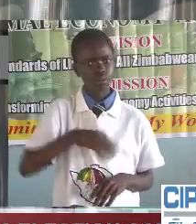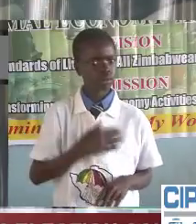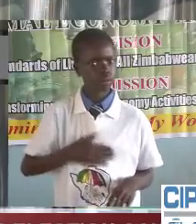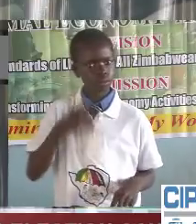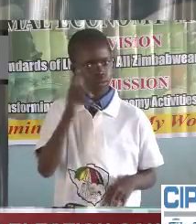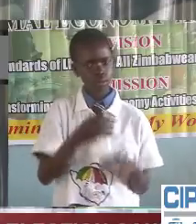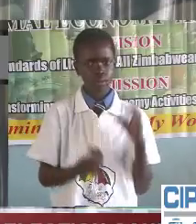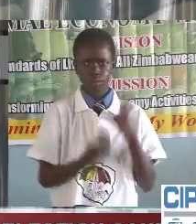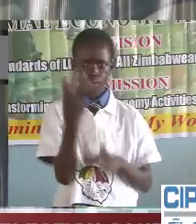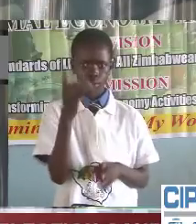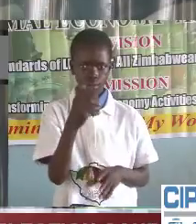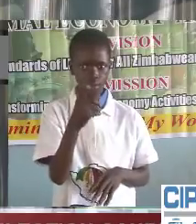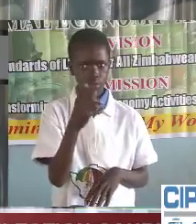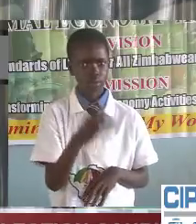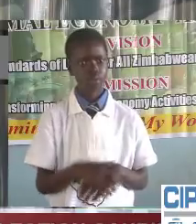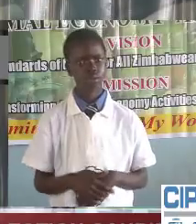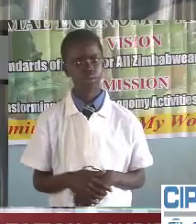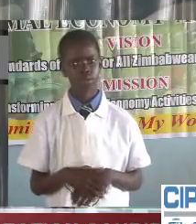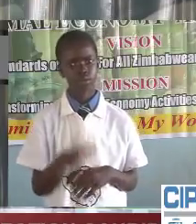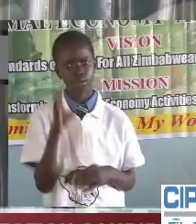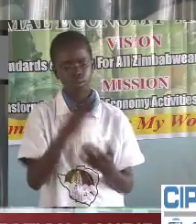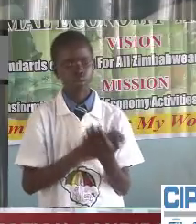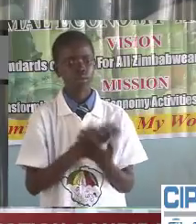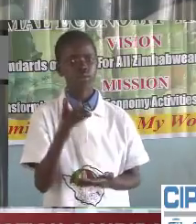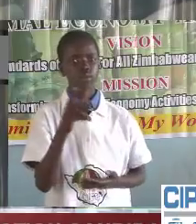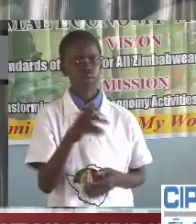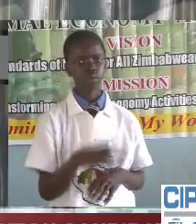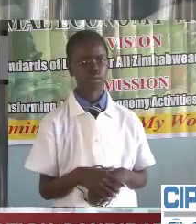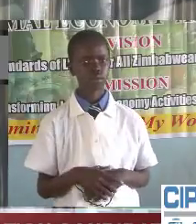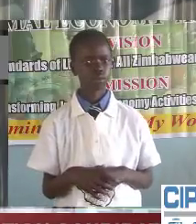kuti zvinyatsoenda mberi chaizvo chaizvo.